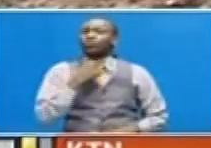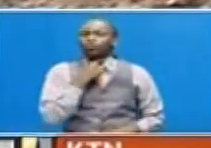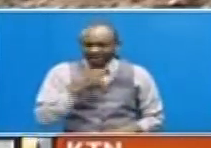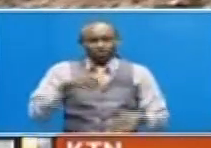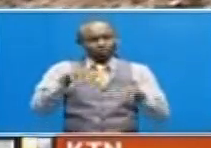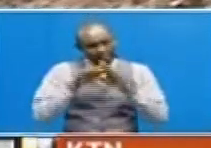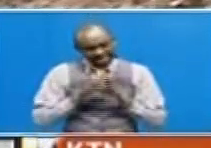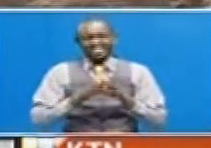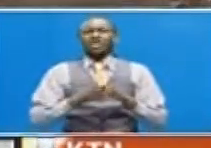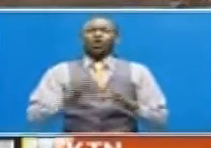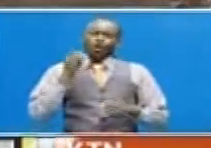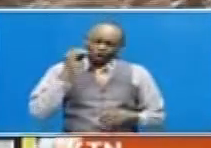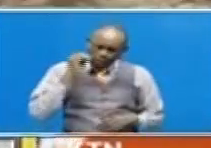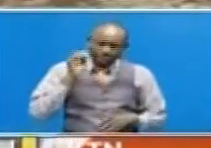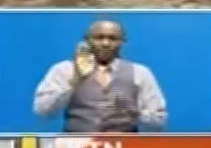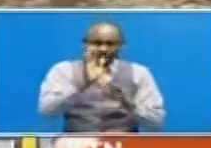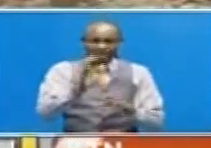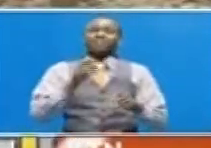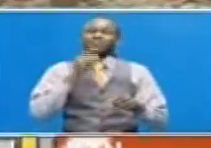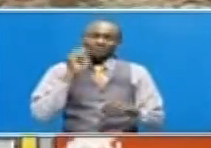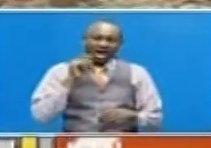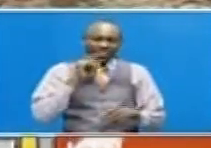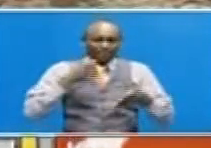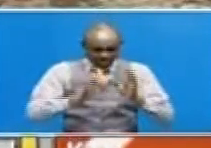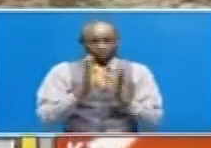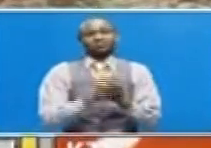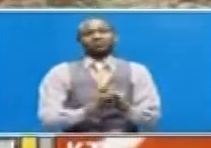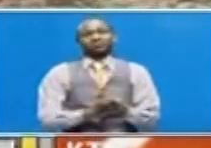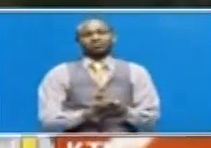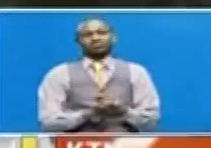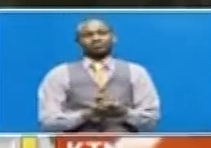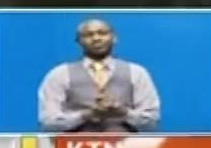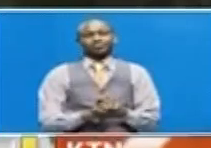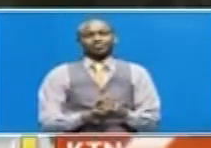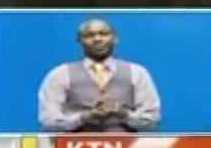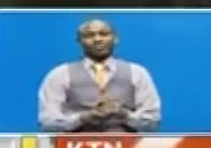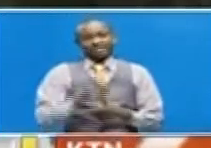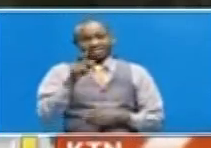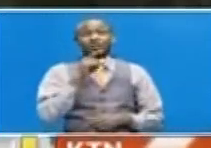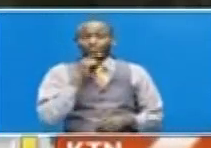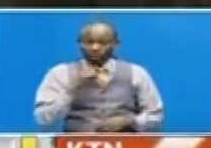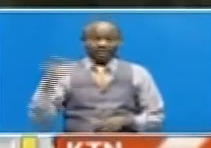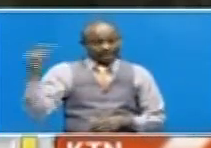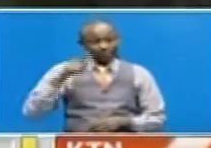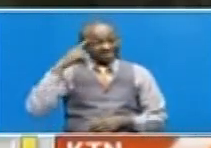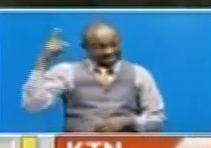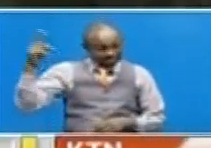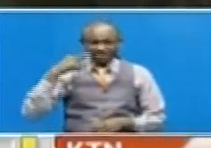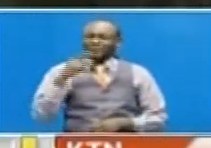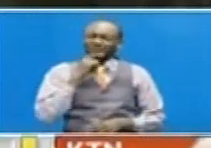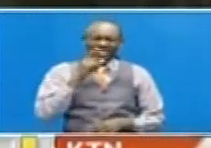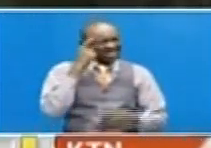kuzikwa kule alikozaliwa babake mzazi katika kijiji kilicho mbali cha Kitinda. Mtoto akakuja kwa ndoto akaniambia, papa